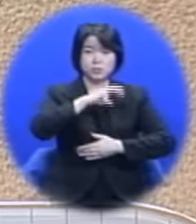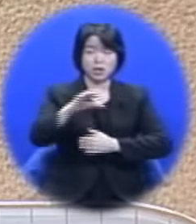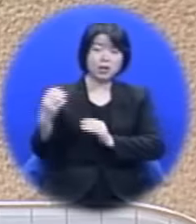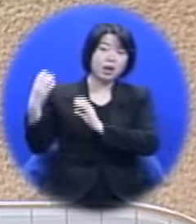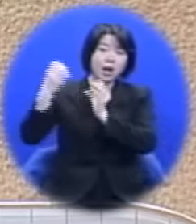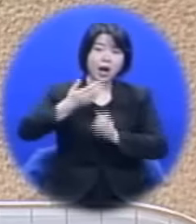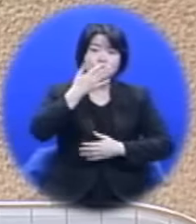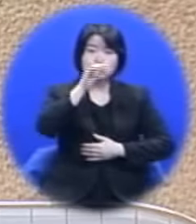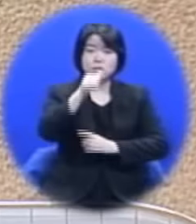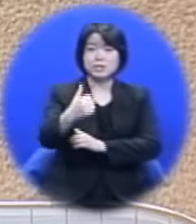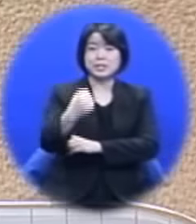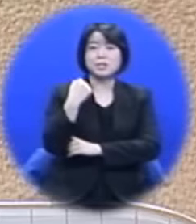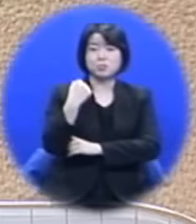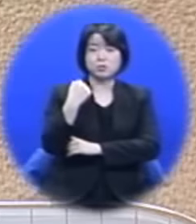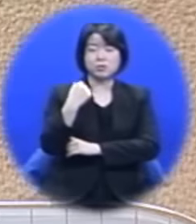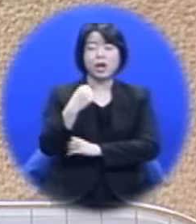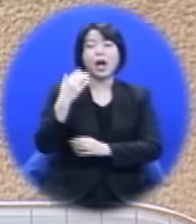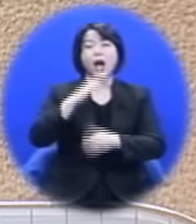하나님이